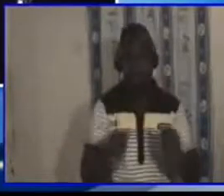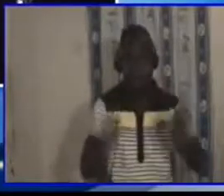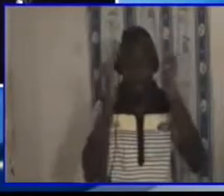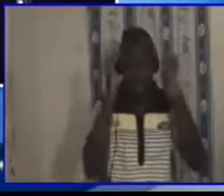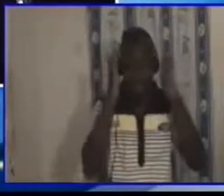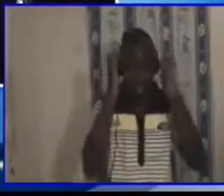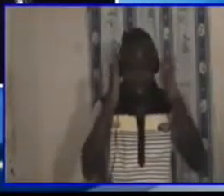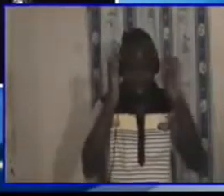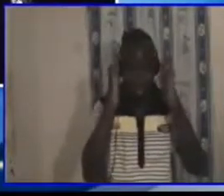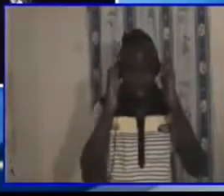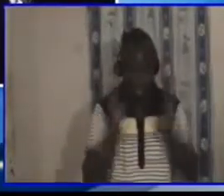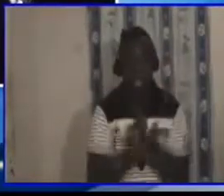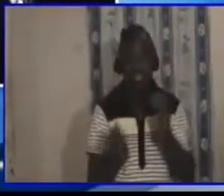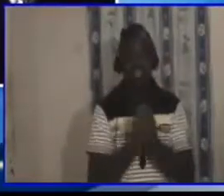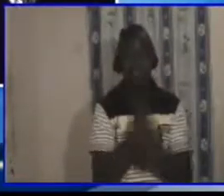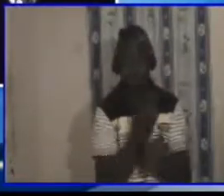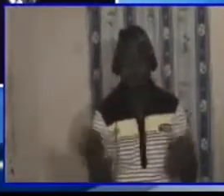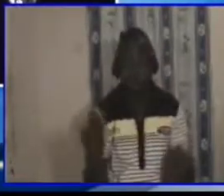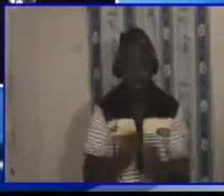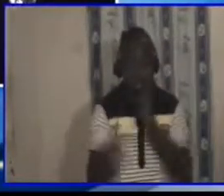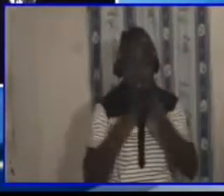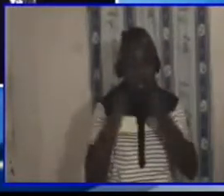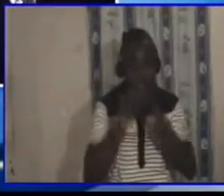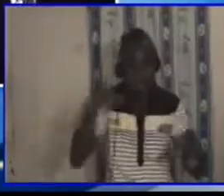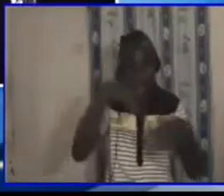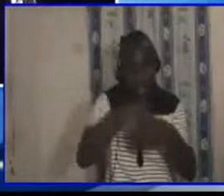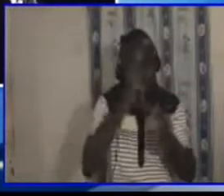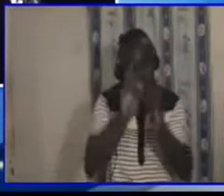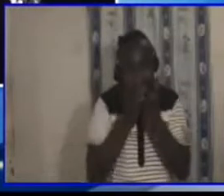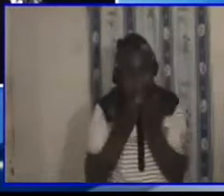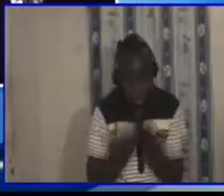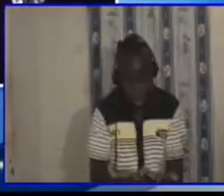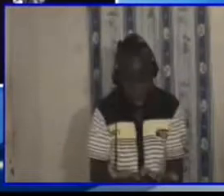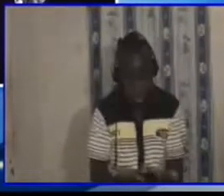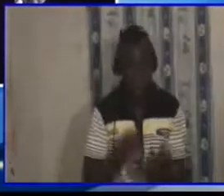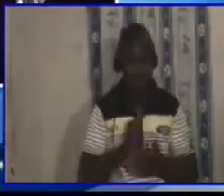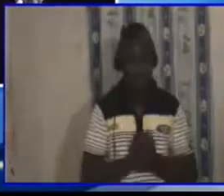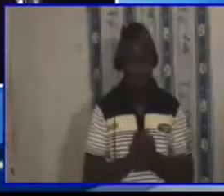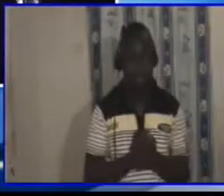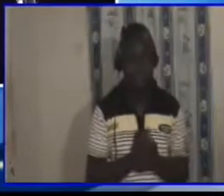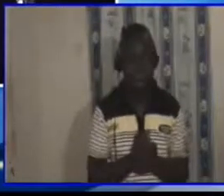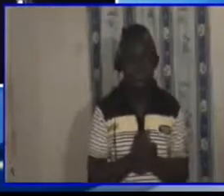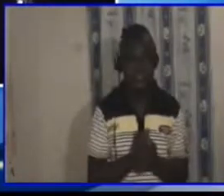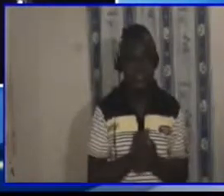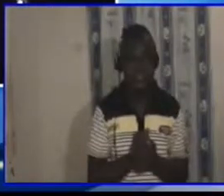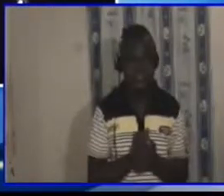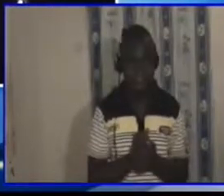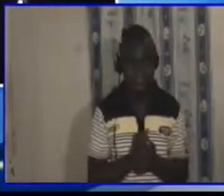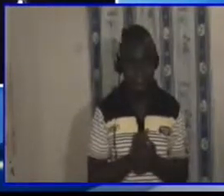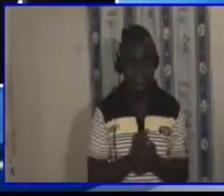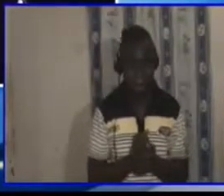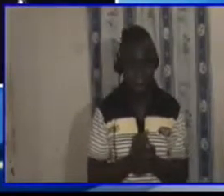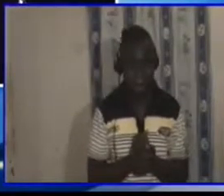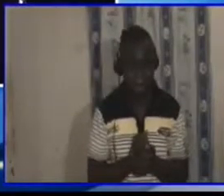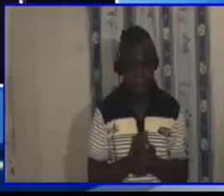un vero uomo di dio predicherà e insegnerà soltanto